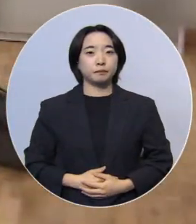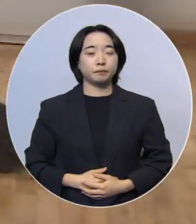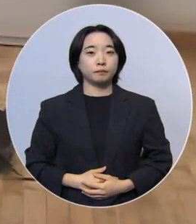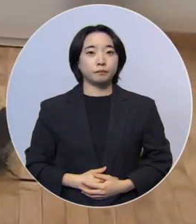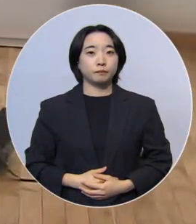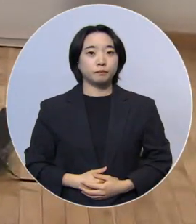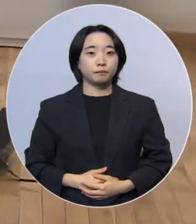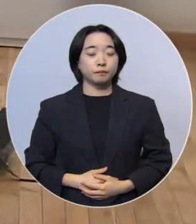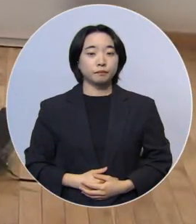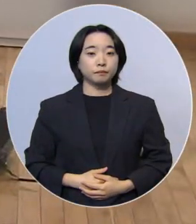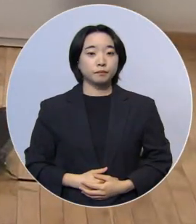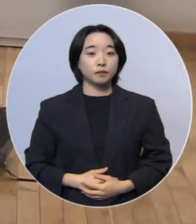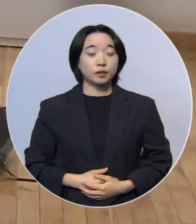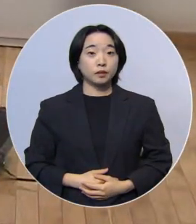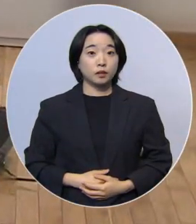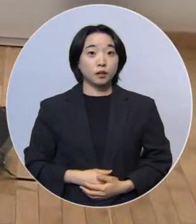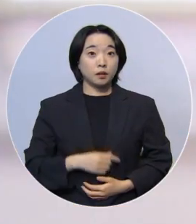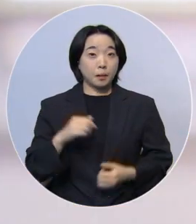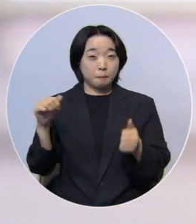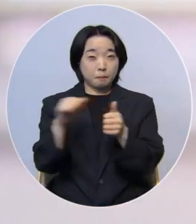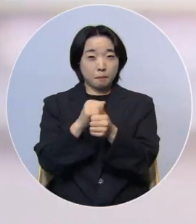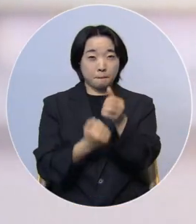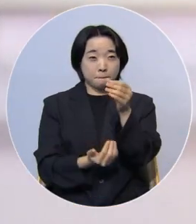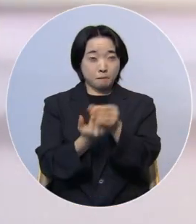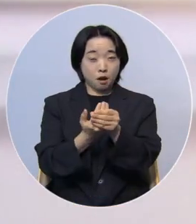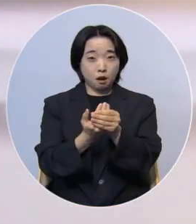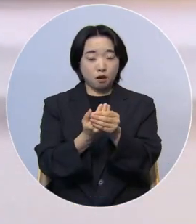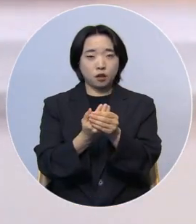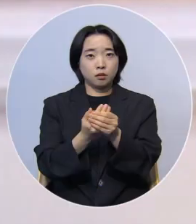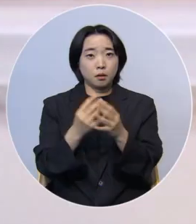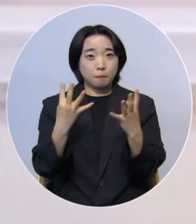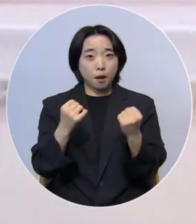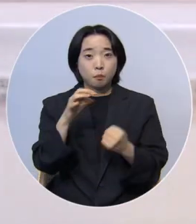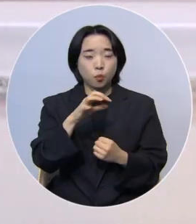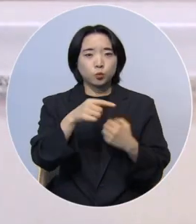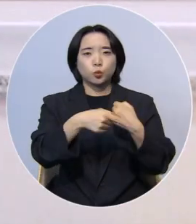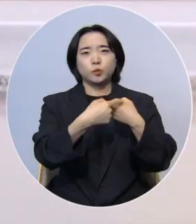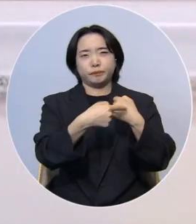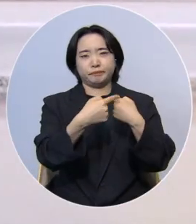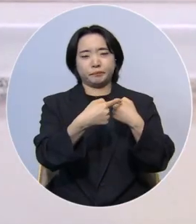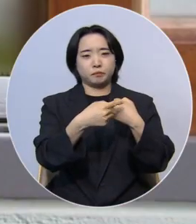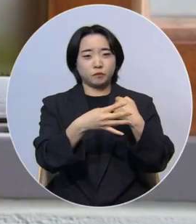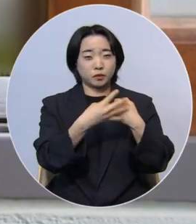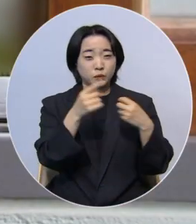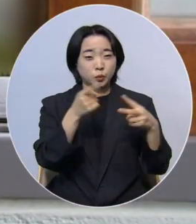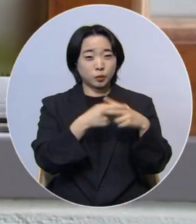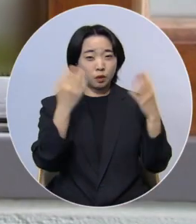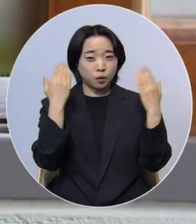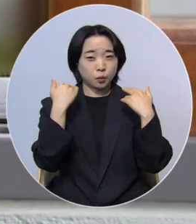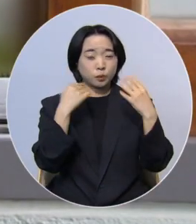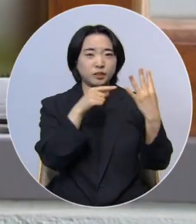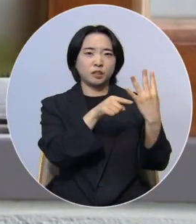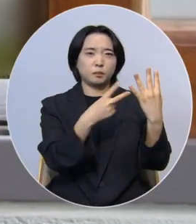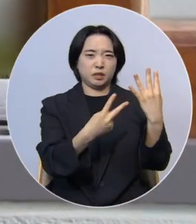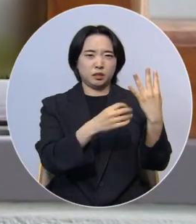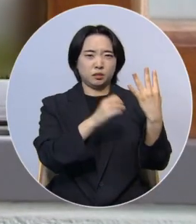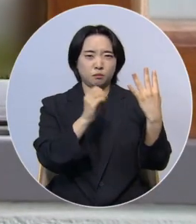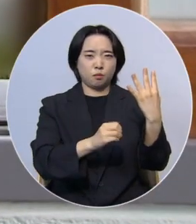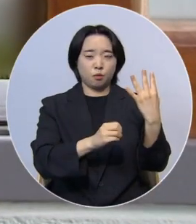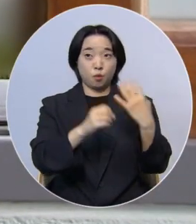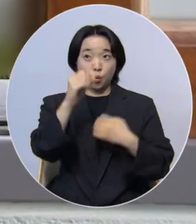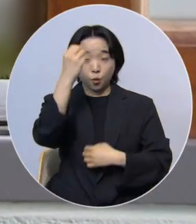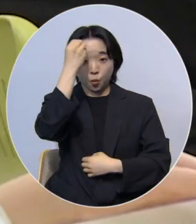학생의 비율은 나이가 어릴수록 높았습니다 초등학교의 경우 4.2% 중학교 1.6% 고등학교